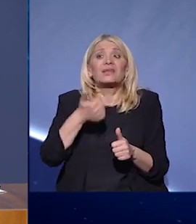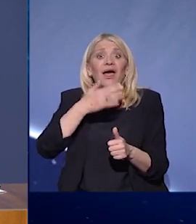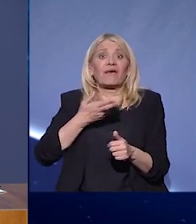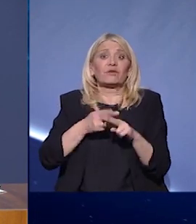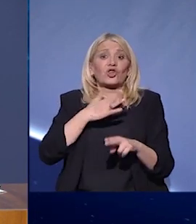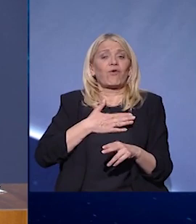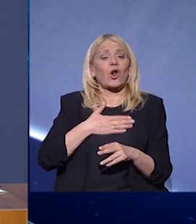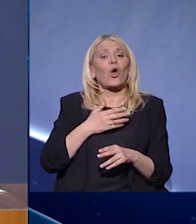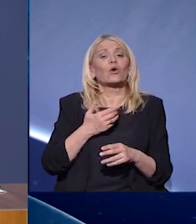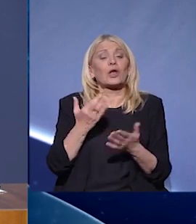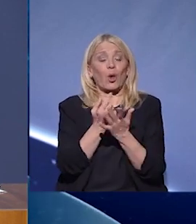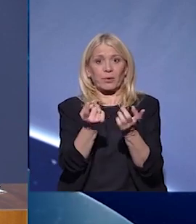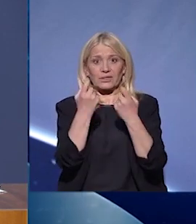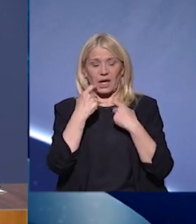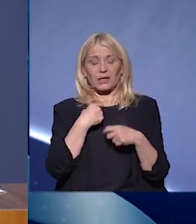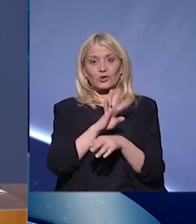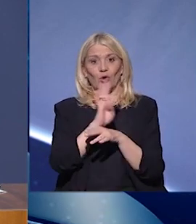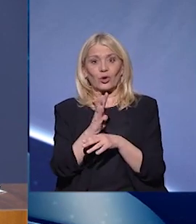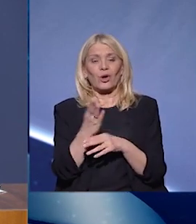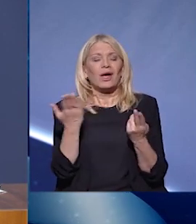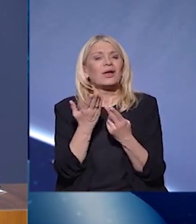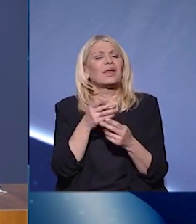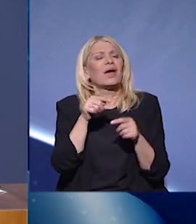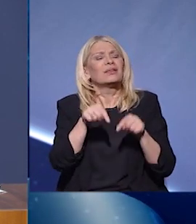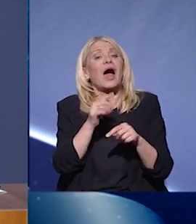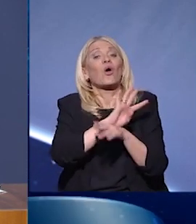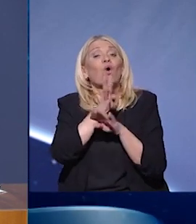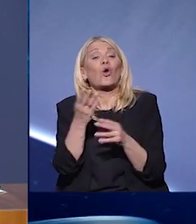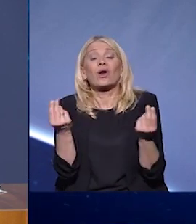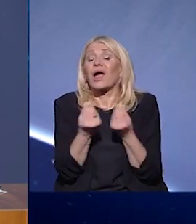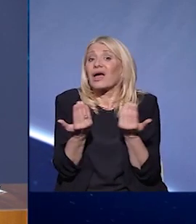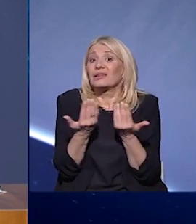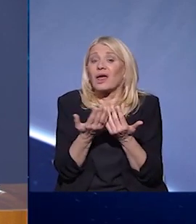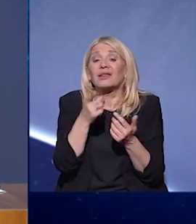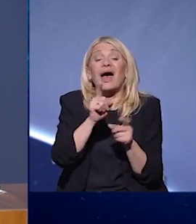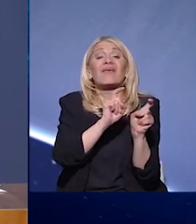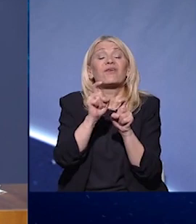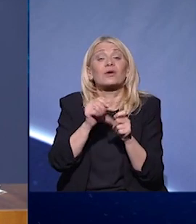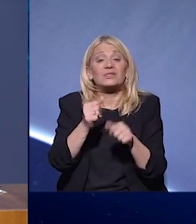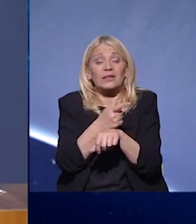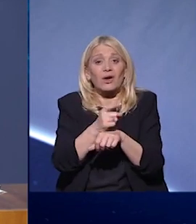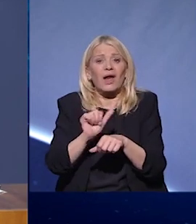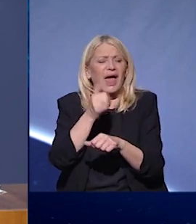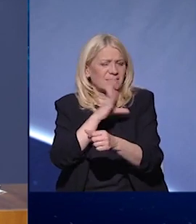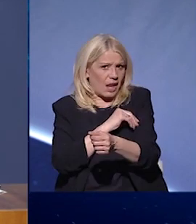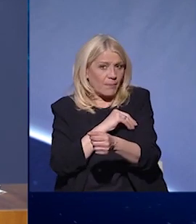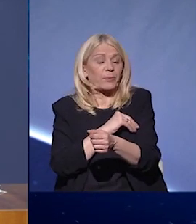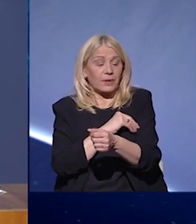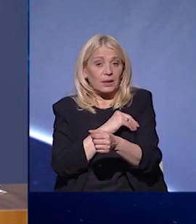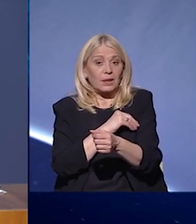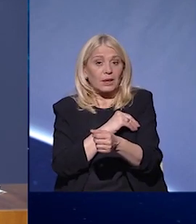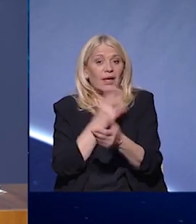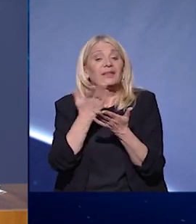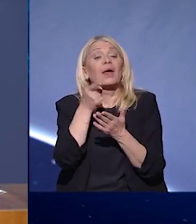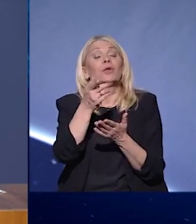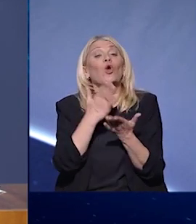otišao da se zarazim koronom? Gde je ta korona, taj virus, trenutno najslabiji? Gde